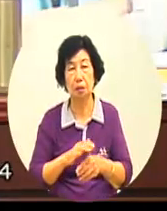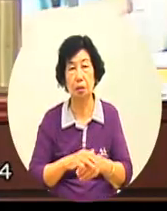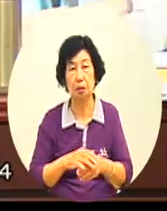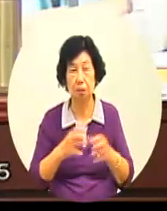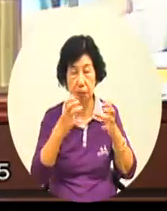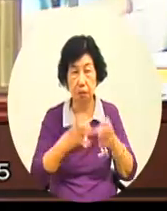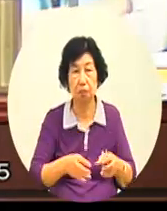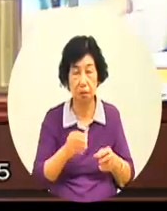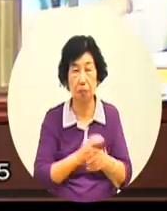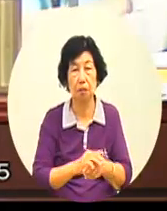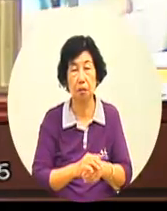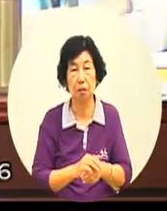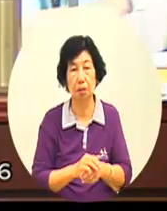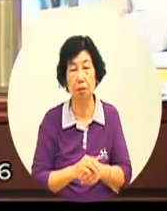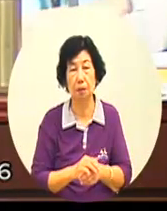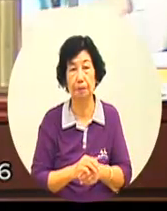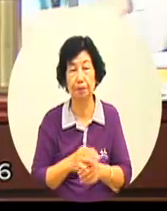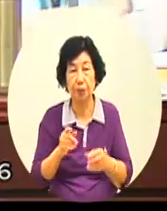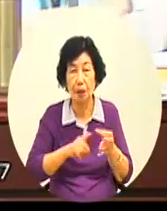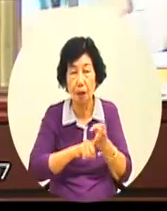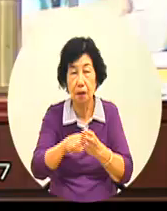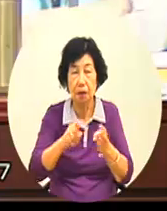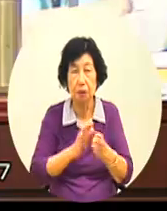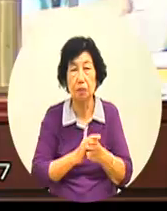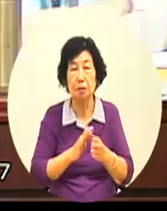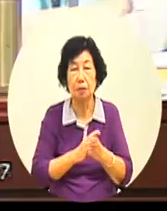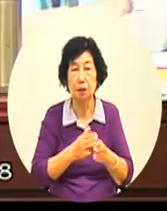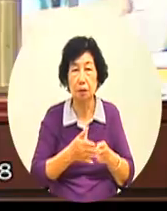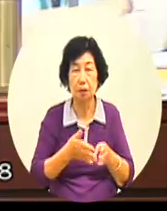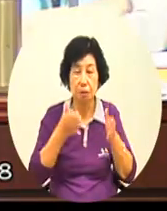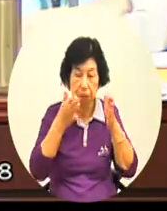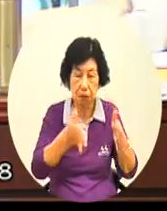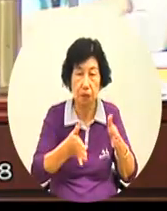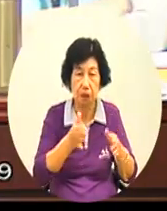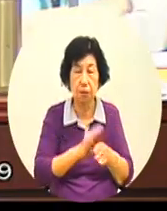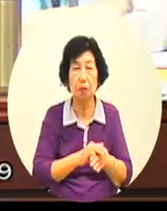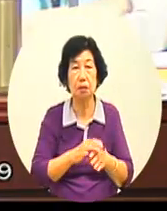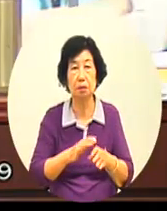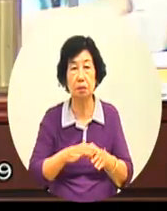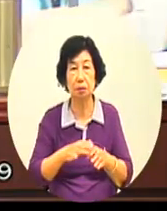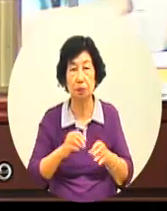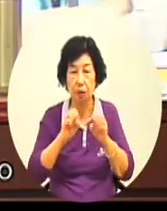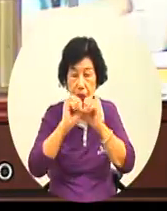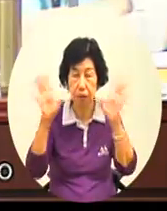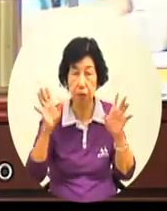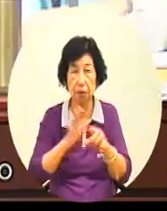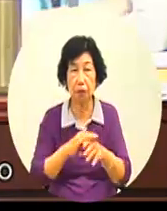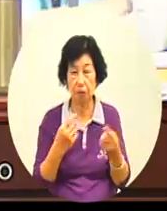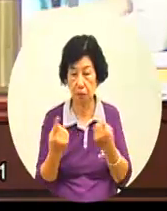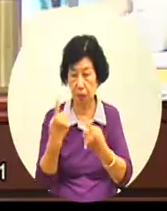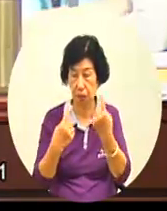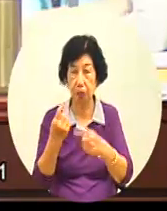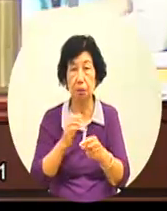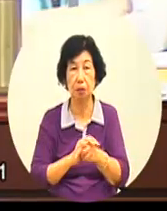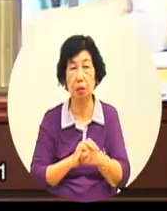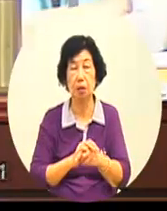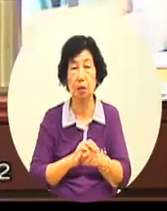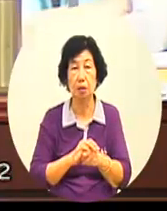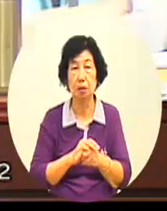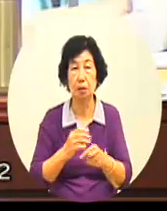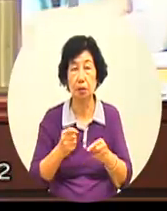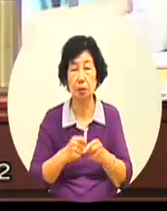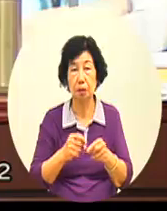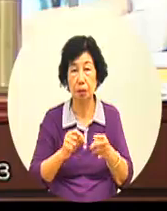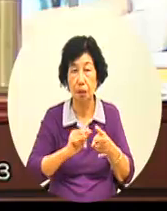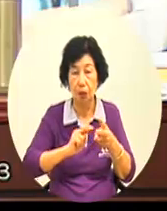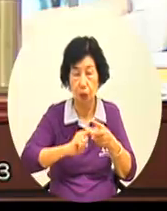个专案前的宣导会的参加。好，我们也都会发函给相关事业单位。